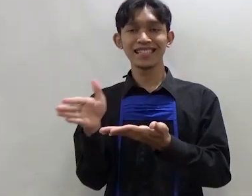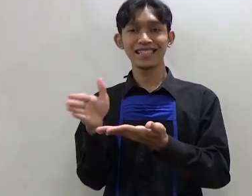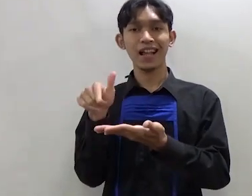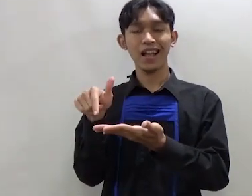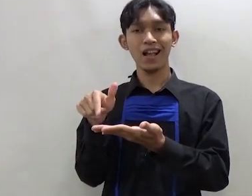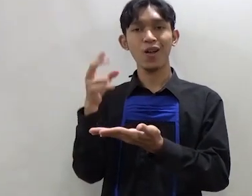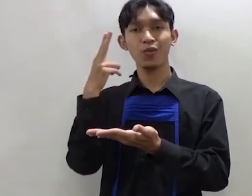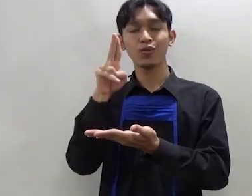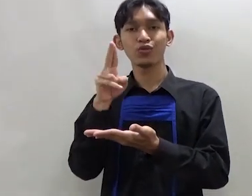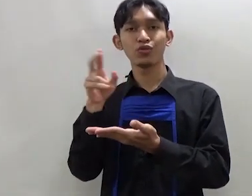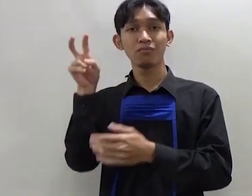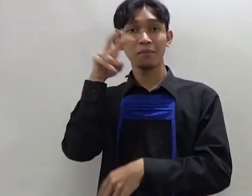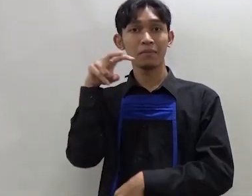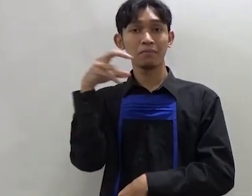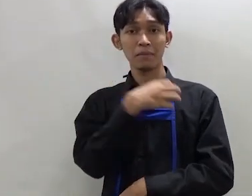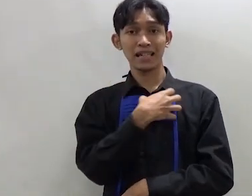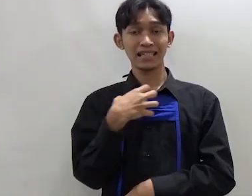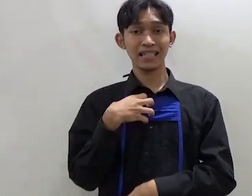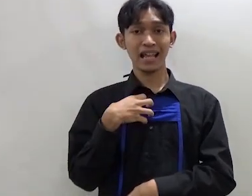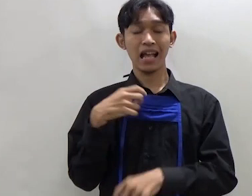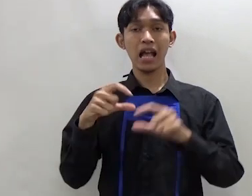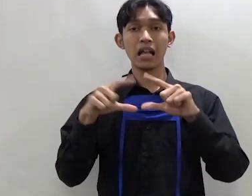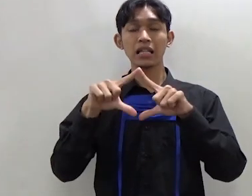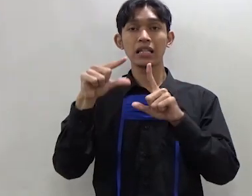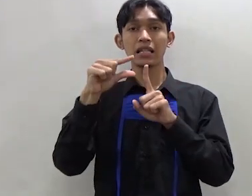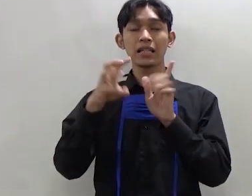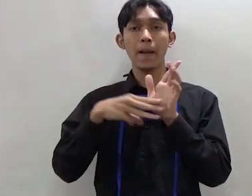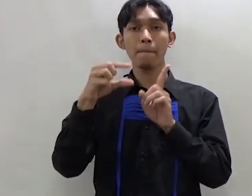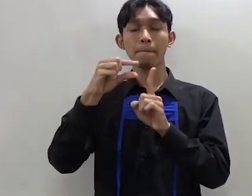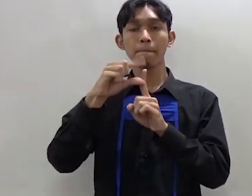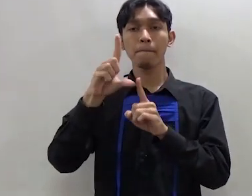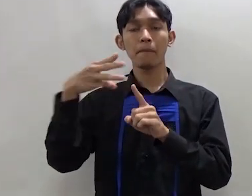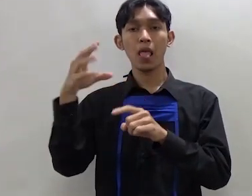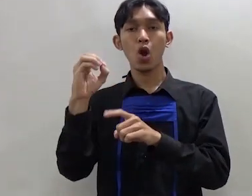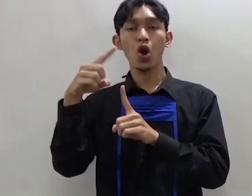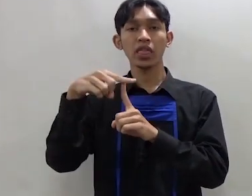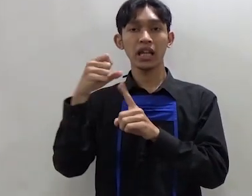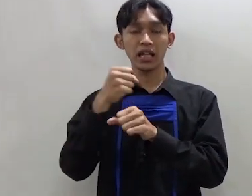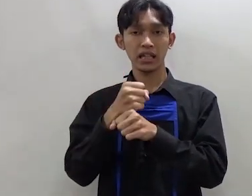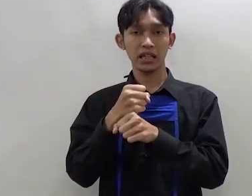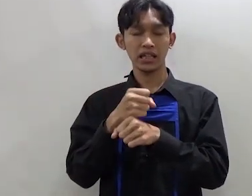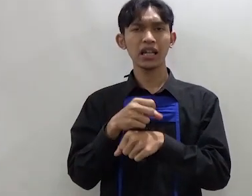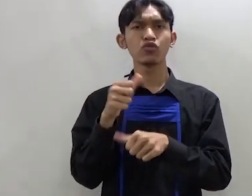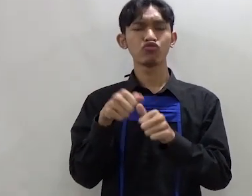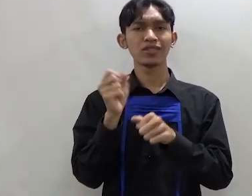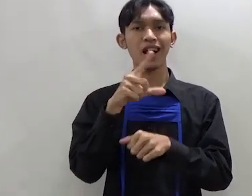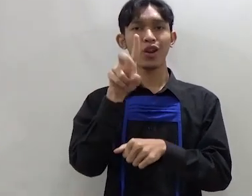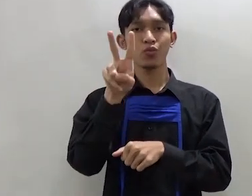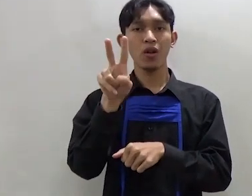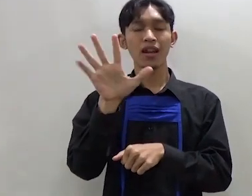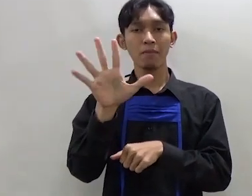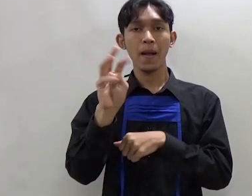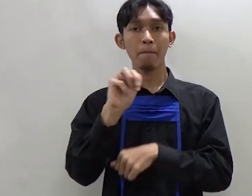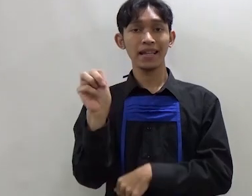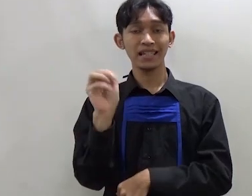pertama, tracing, ini dengan rapid test. Kemudian kedua, hasil reaktif. Bila hasil